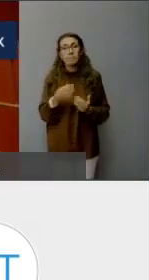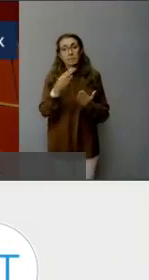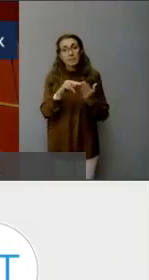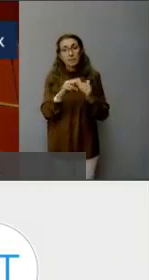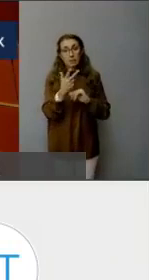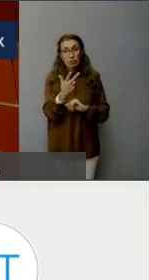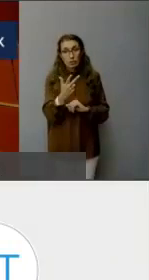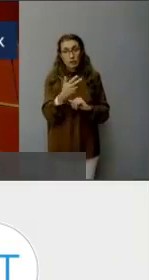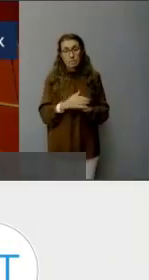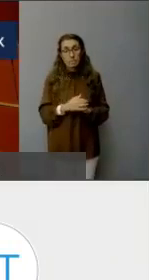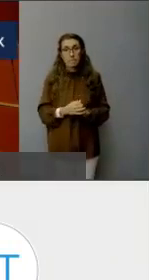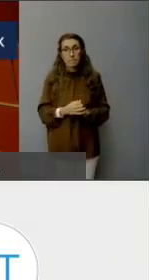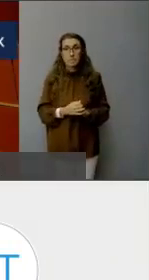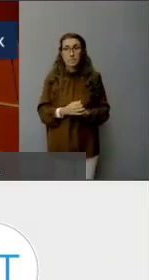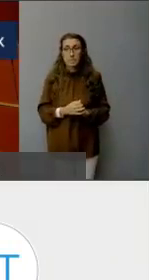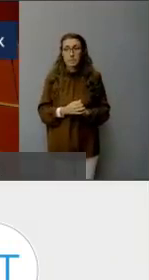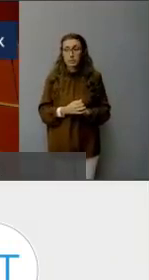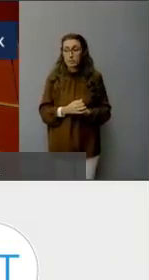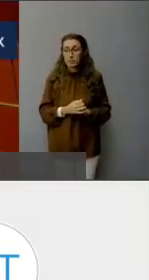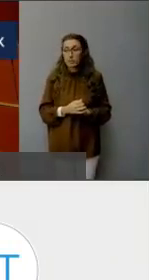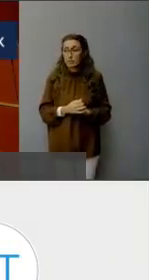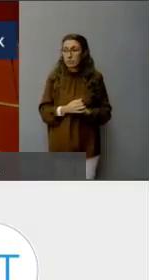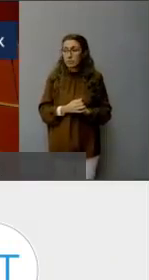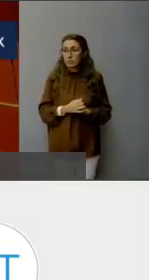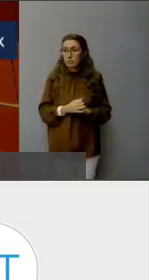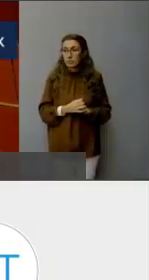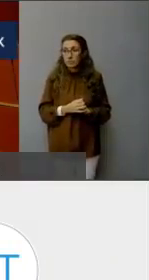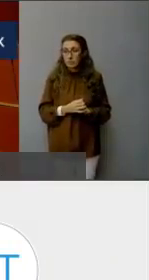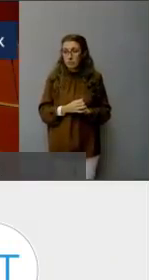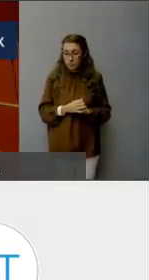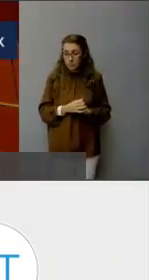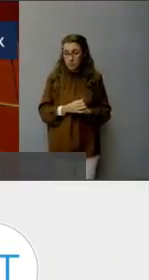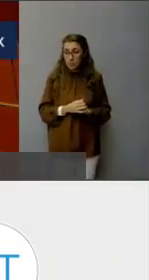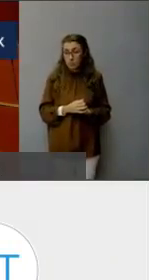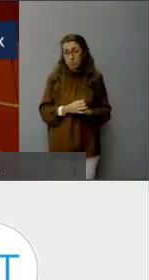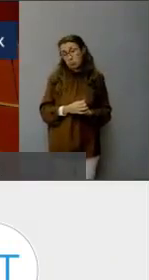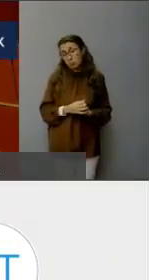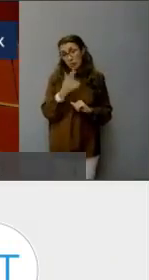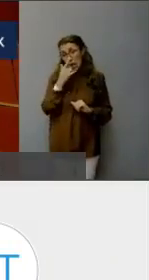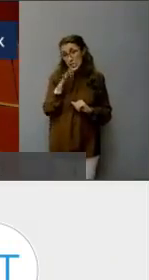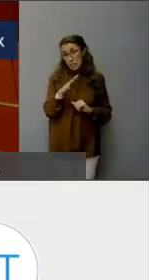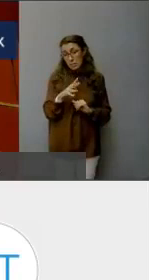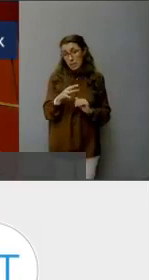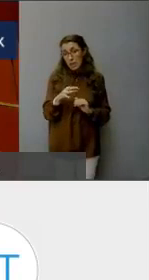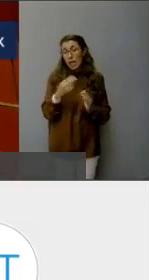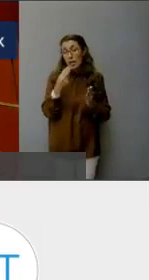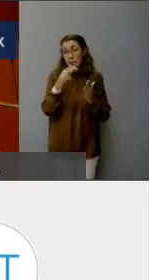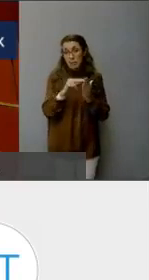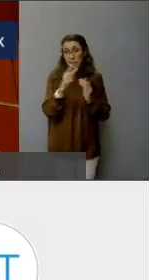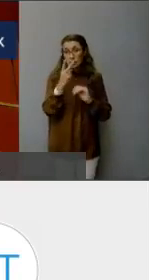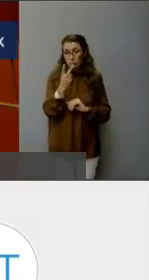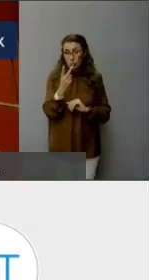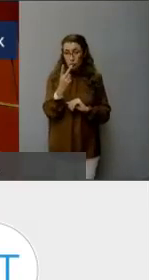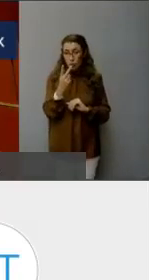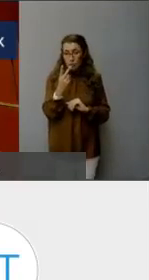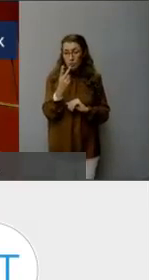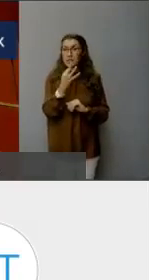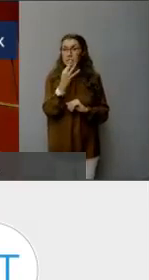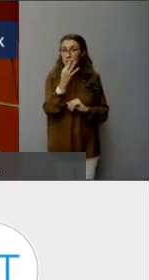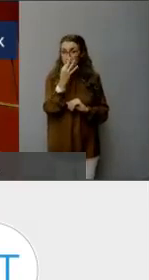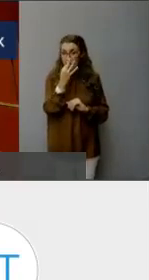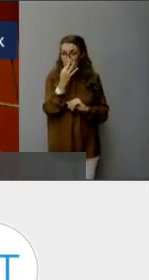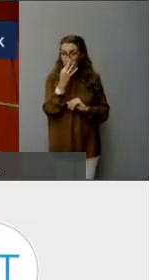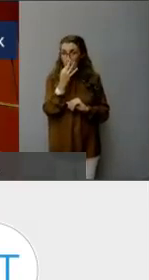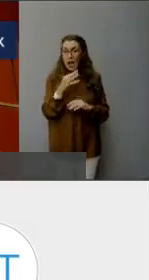è invece è sempre sulla falsariga dell'emendamento numero 2 ma alza il livello cioè arriva fino a 3